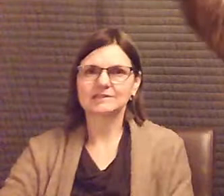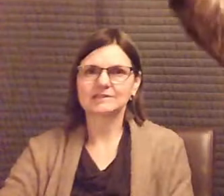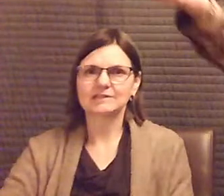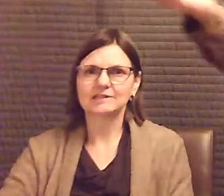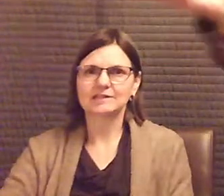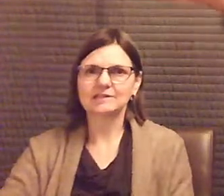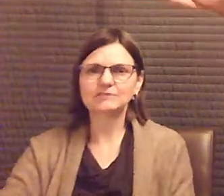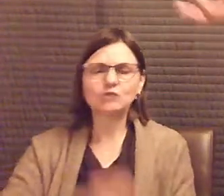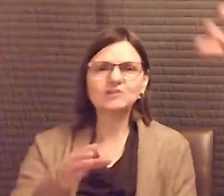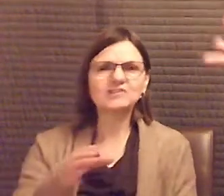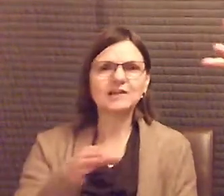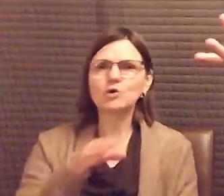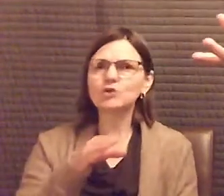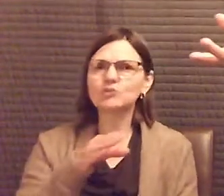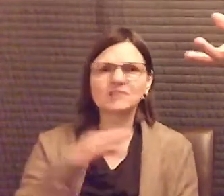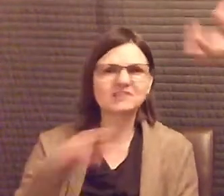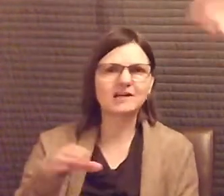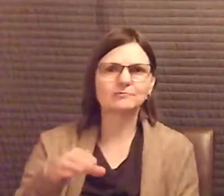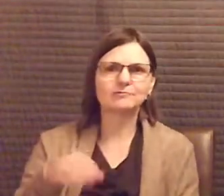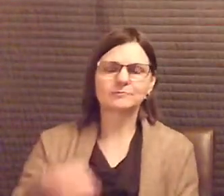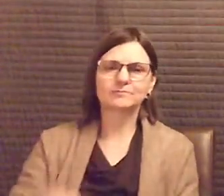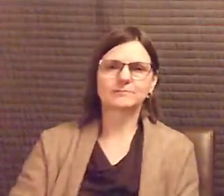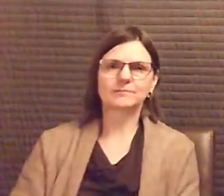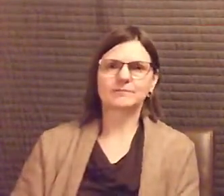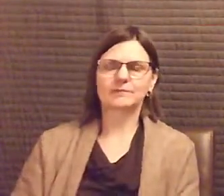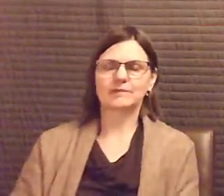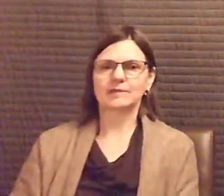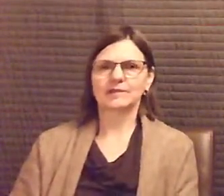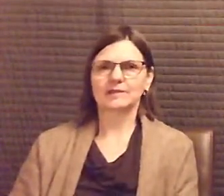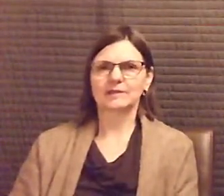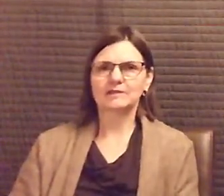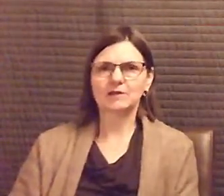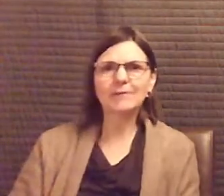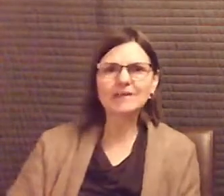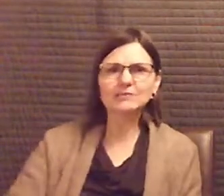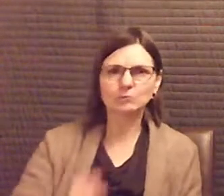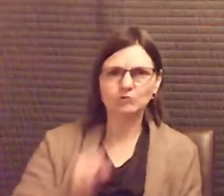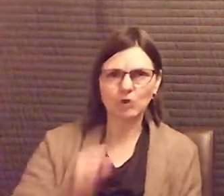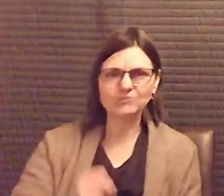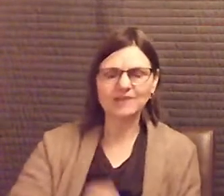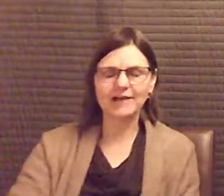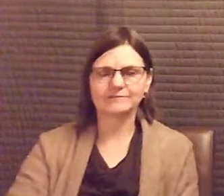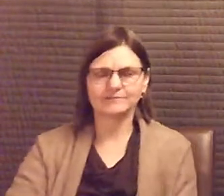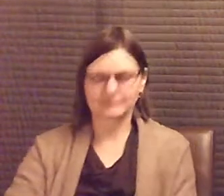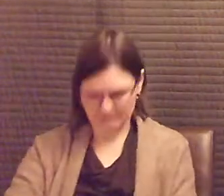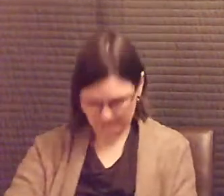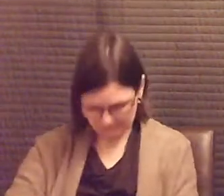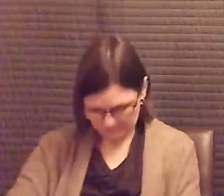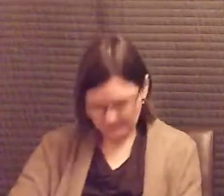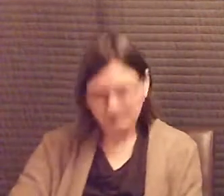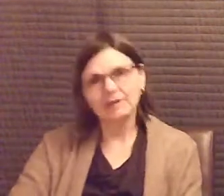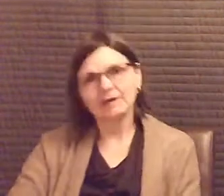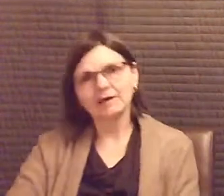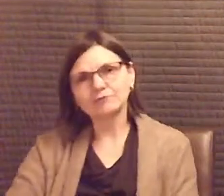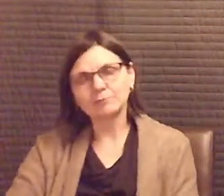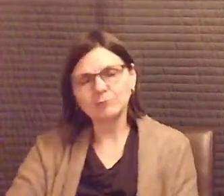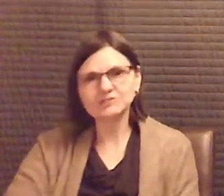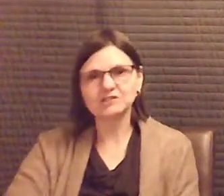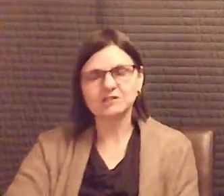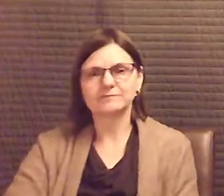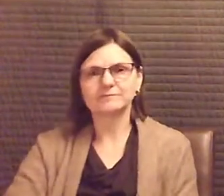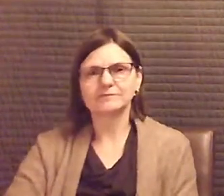hallo en zonder staat nooit op zichzelf dat church was lang geleden moet opstaan en team alles